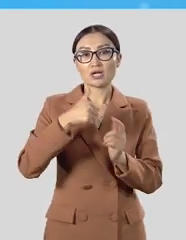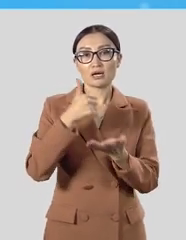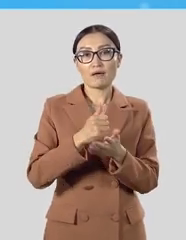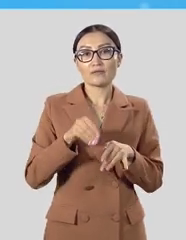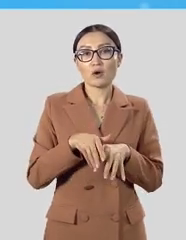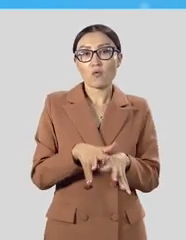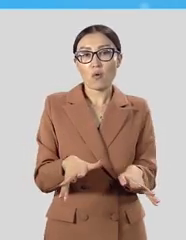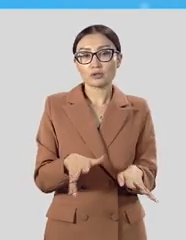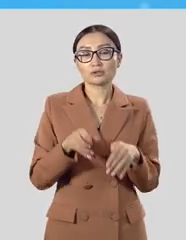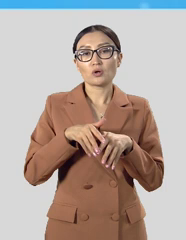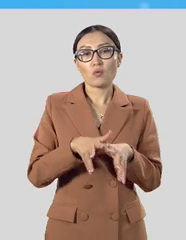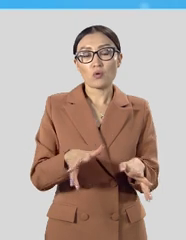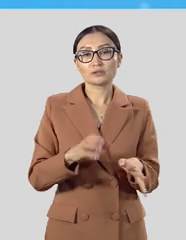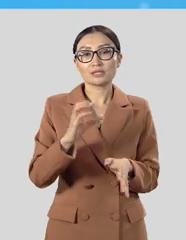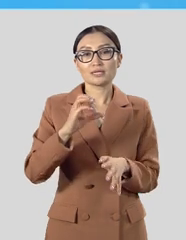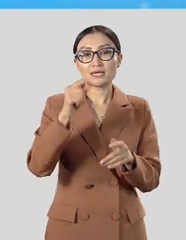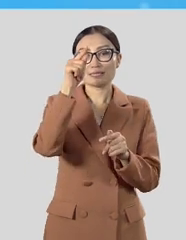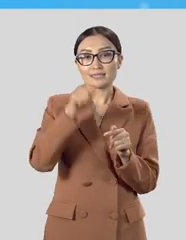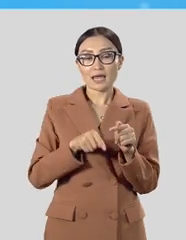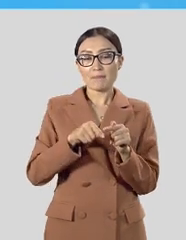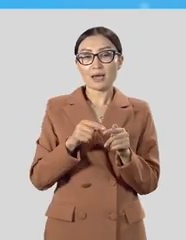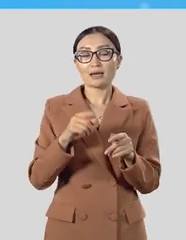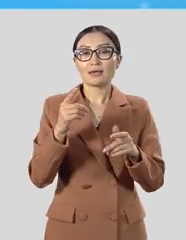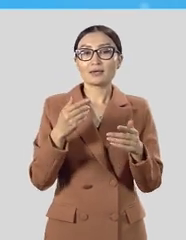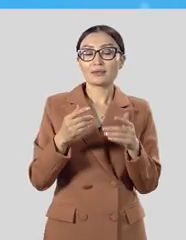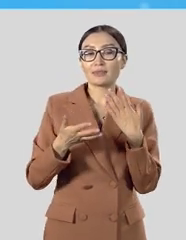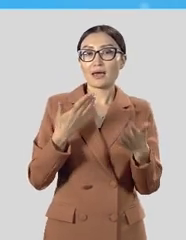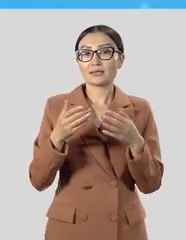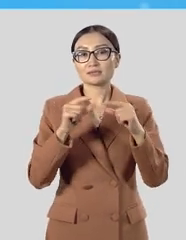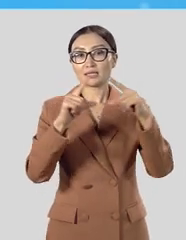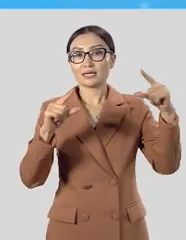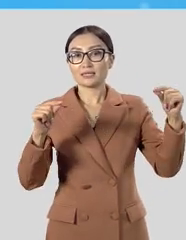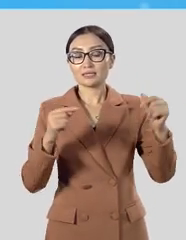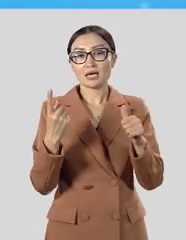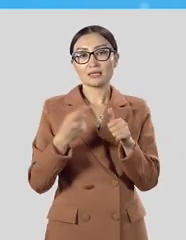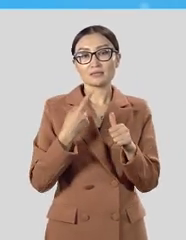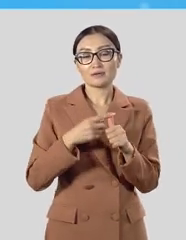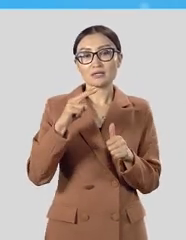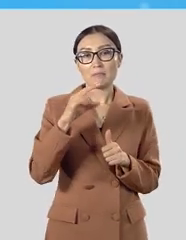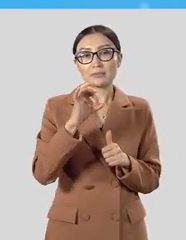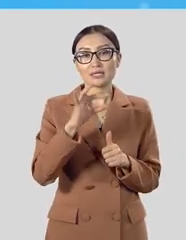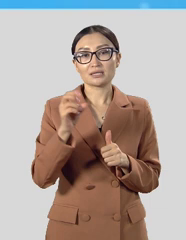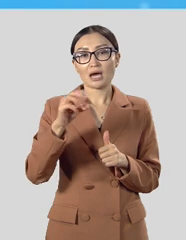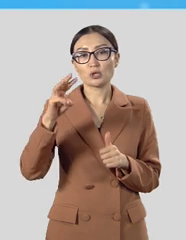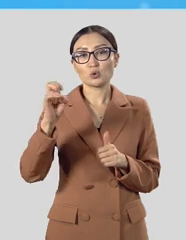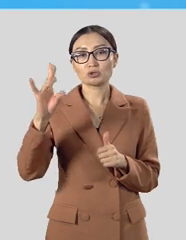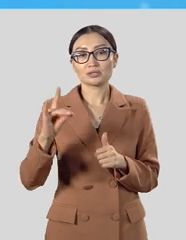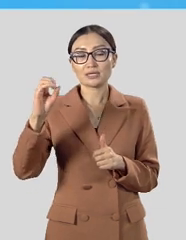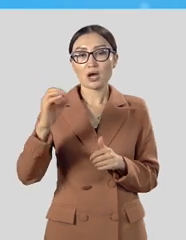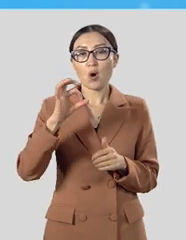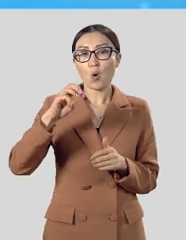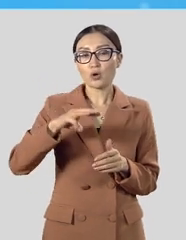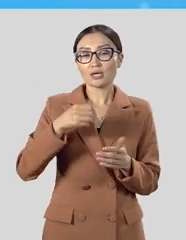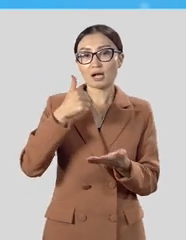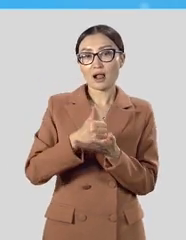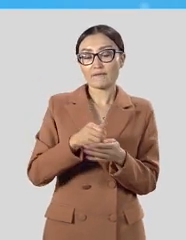Корни, образующиеся на стеблях, а у некоторых растений на листьях, называют придаточными. От главного и